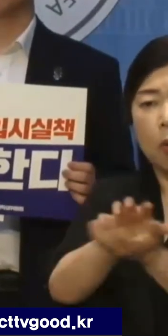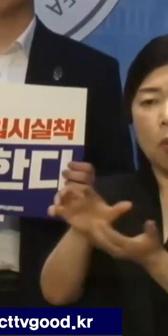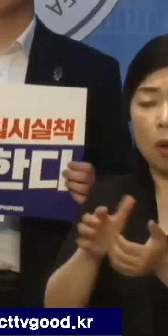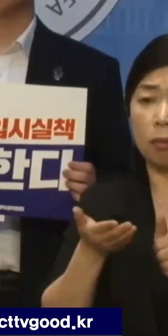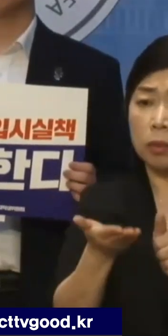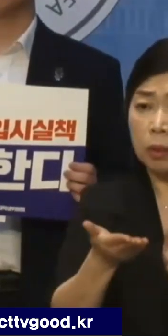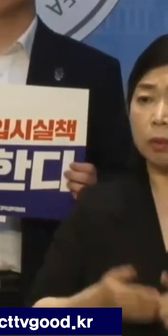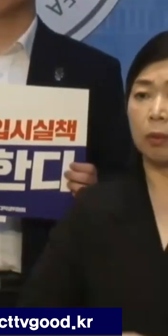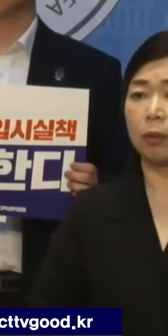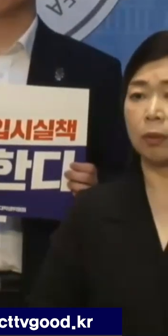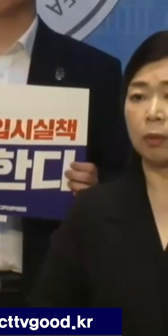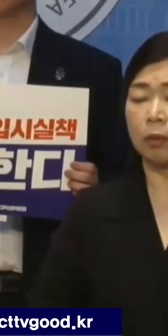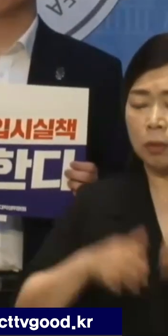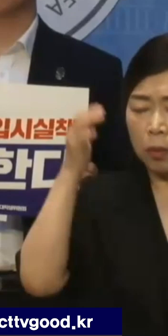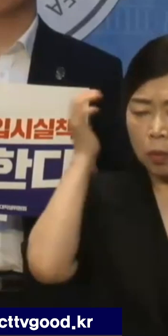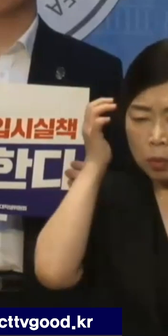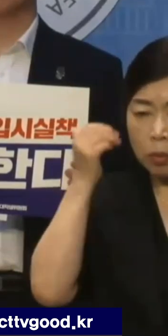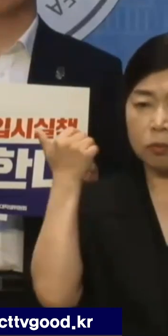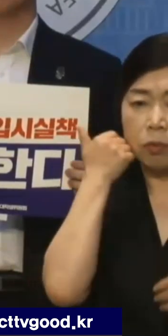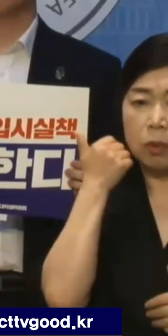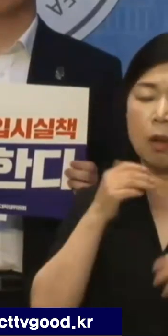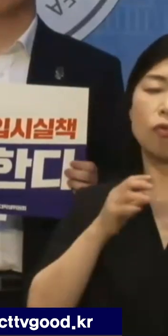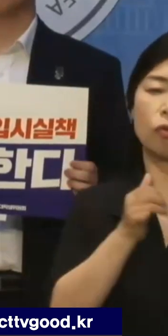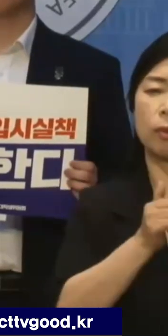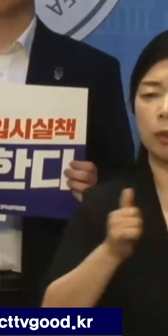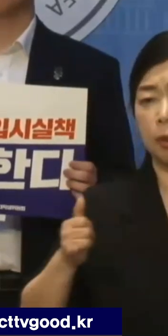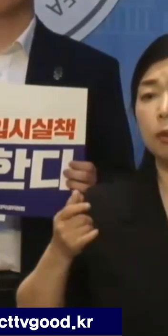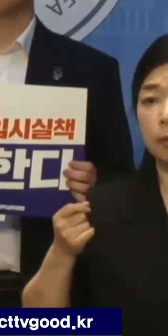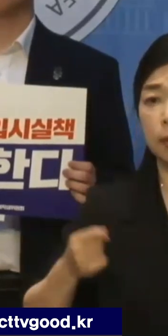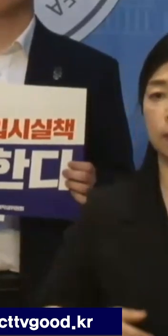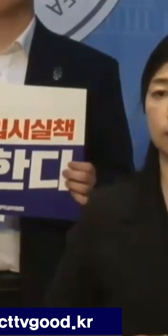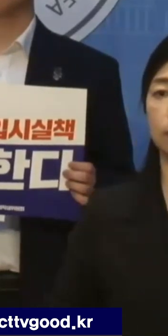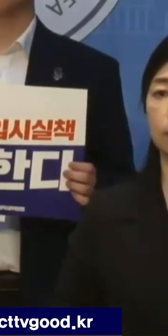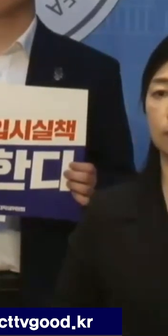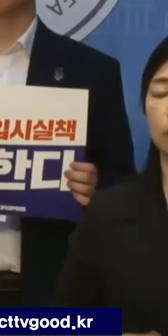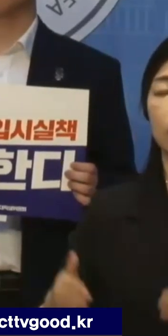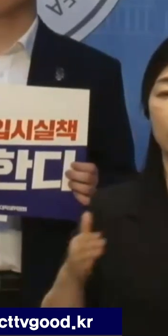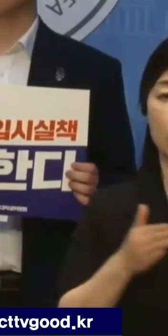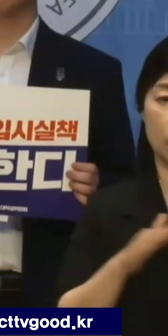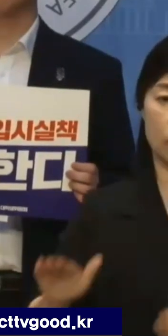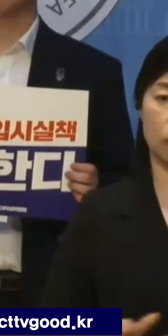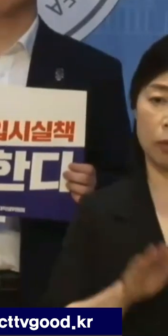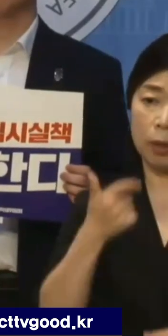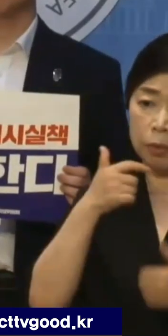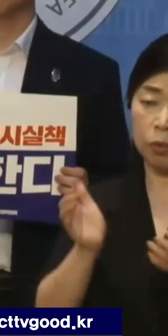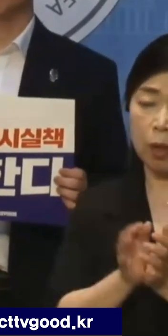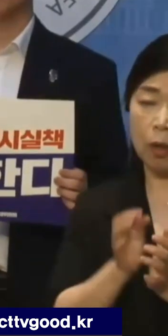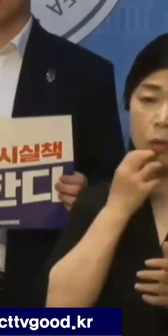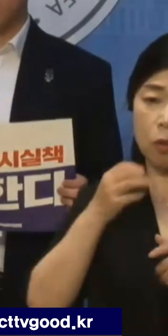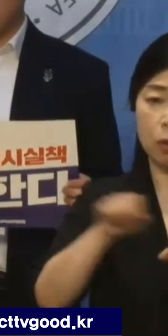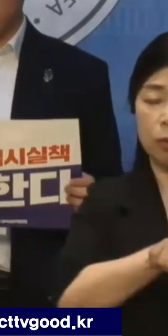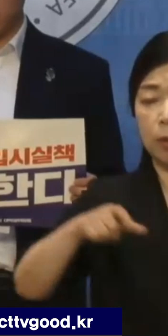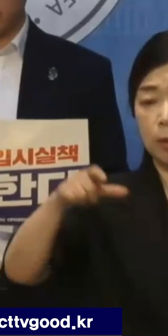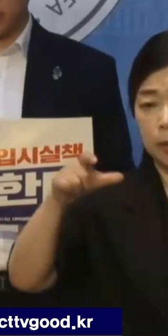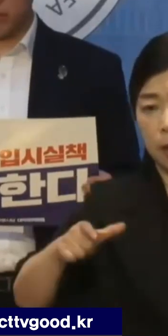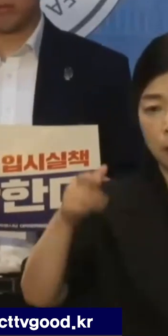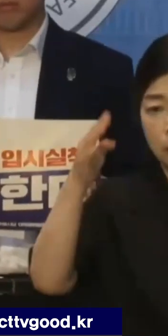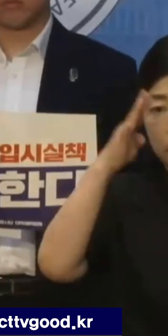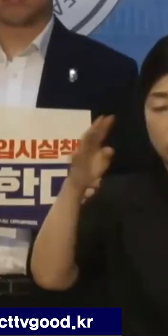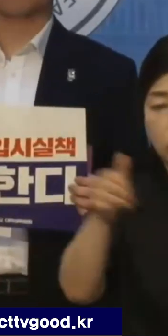고통받는 것은 온전히 우리 국민의 몫입니다. 이에 우리 더불어민주당